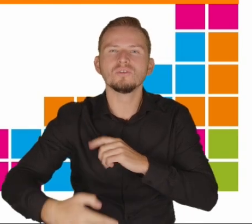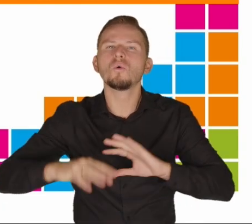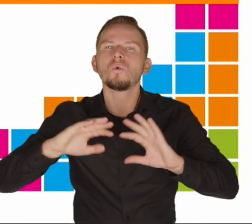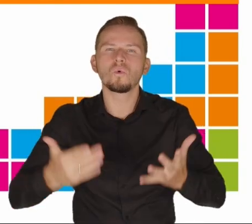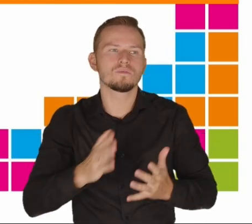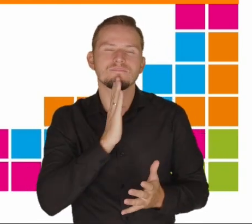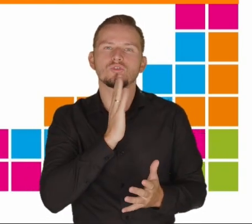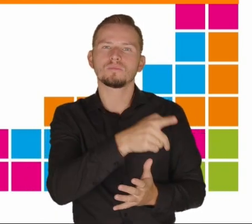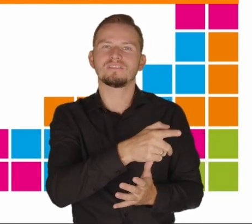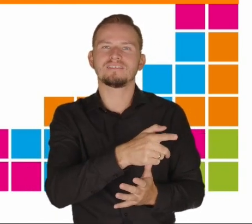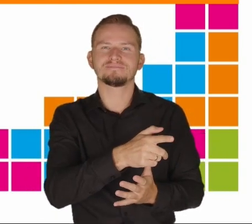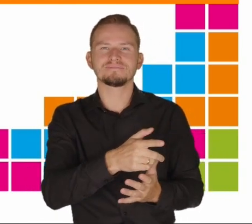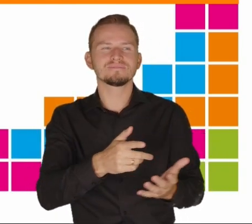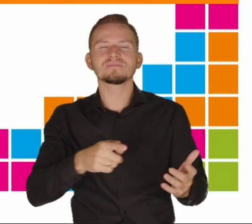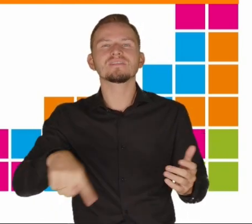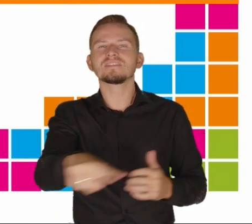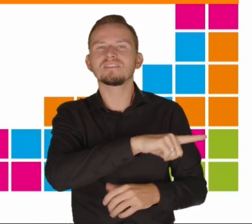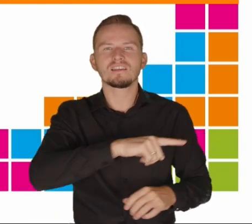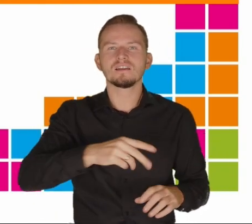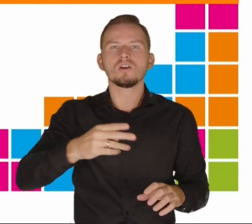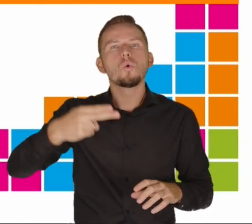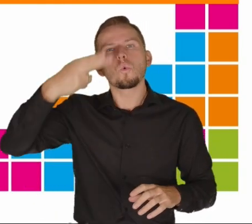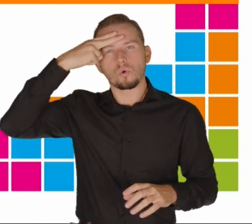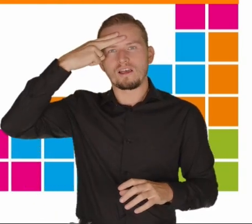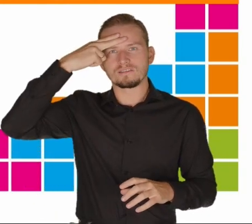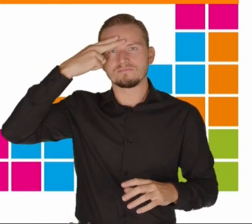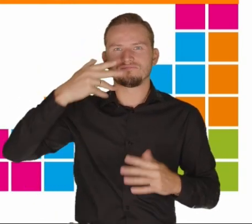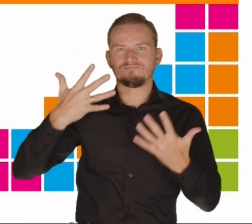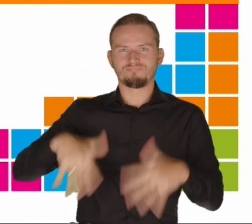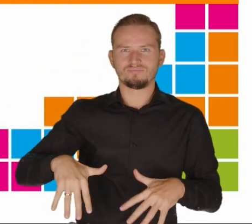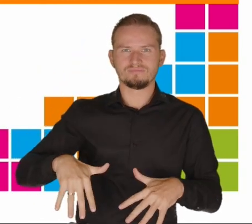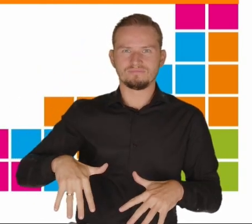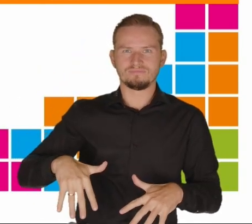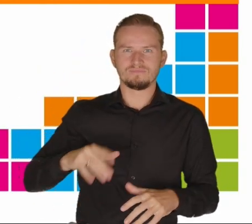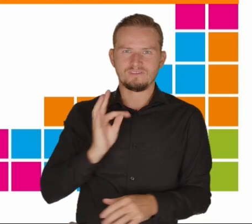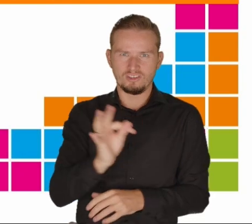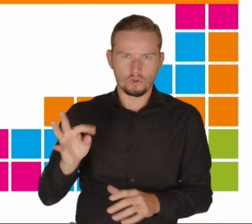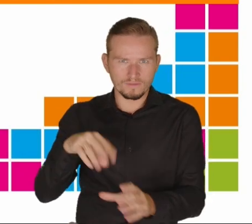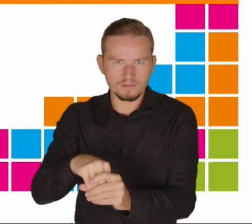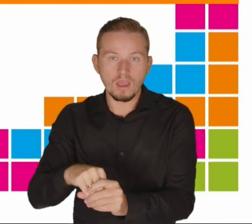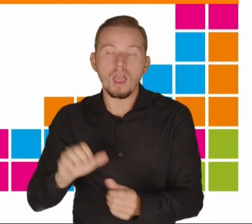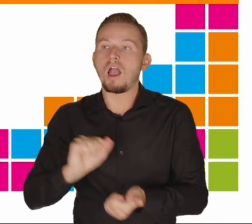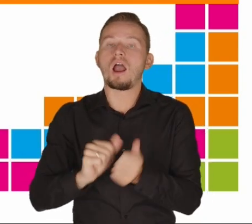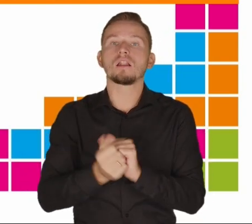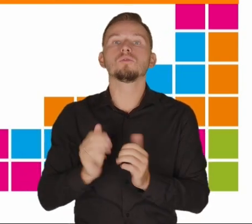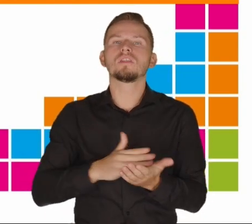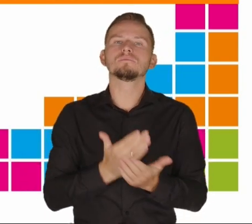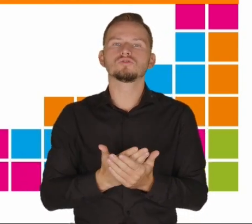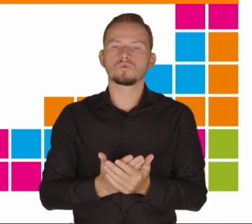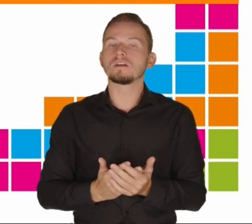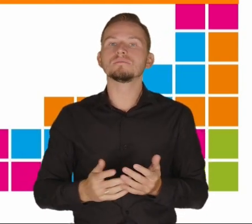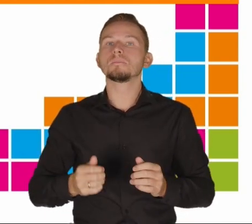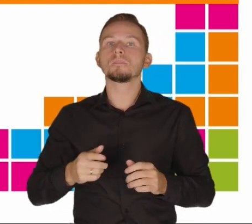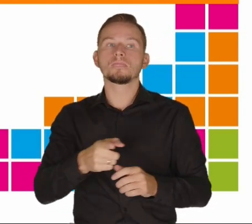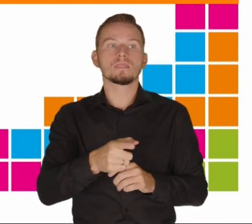ma urazy głowy, czy takie wyzwanie, challenge polegający na tym, że pokazuje się, ile się zjadło w ciągu dnia i